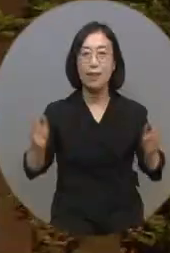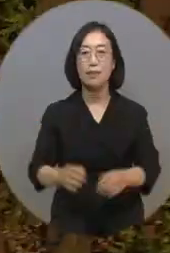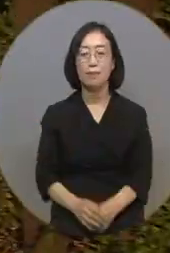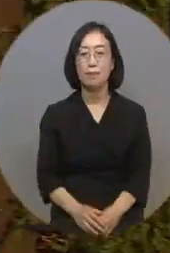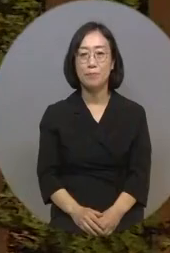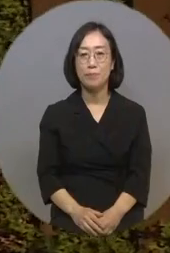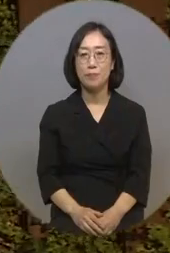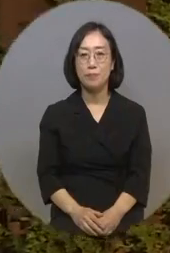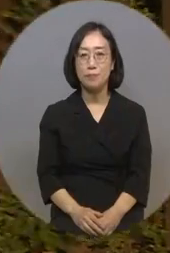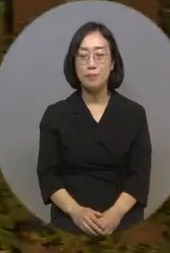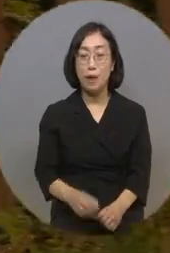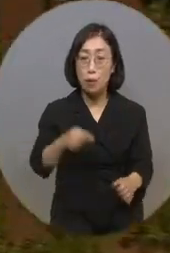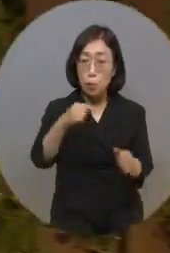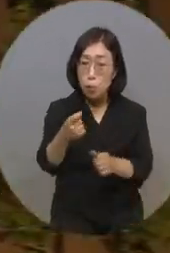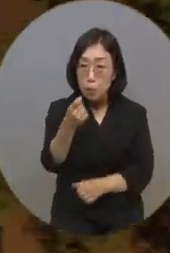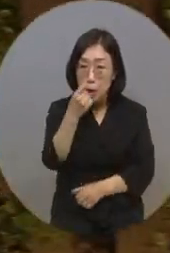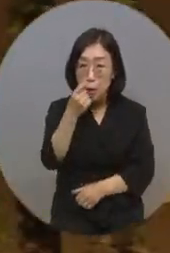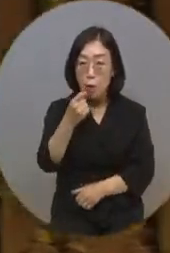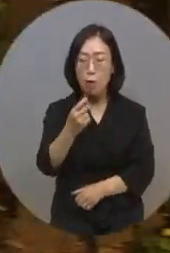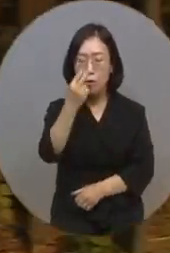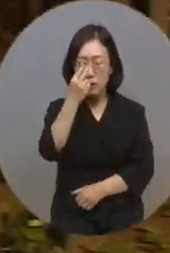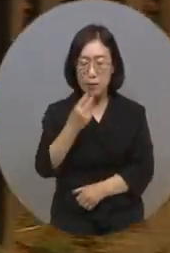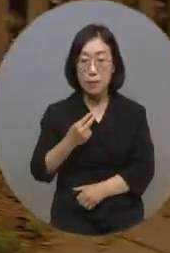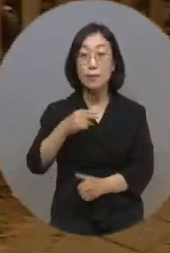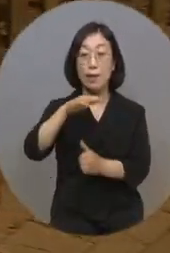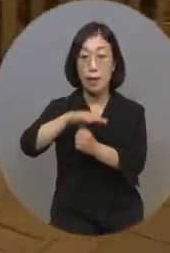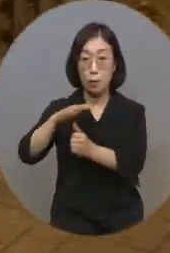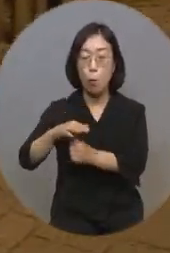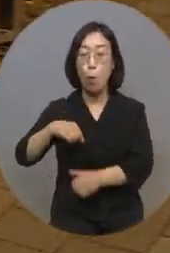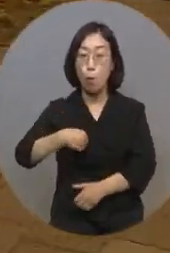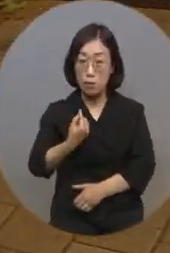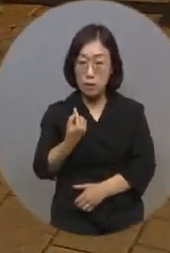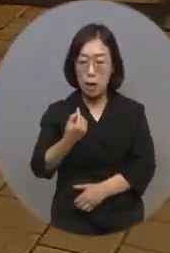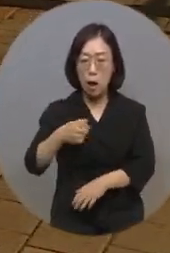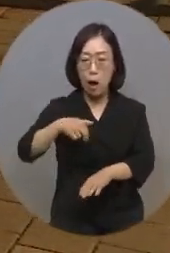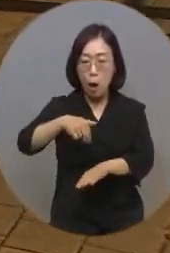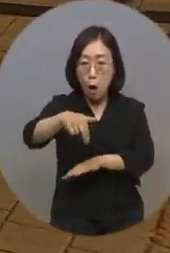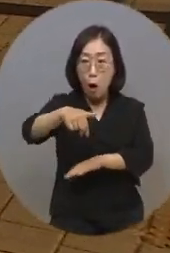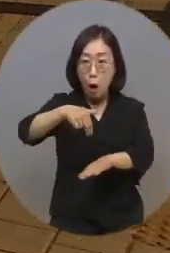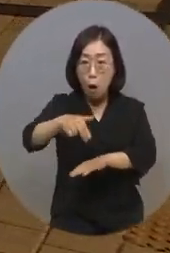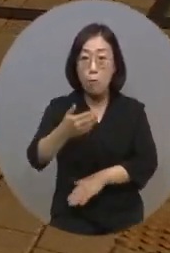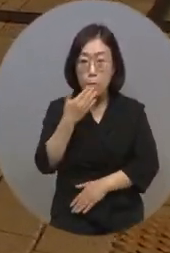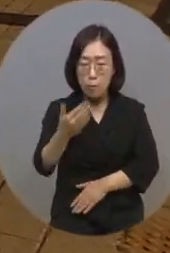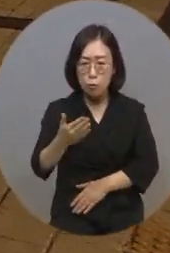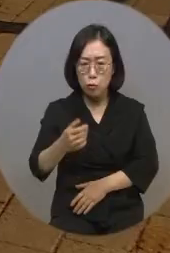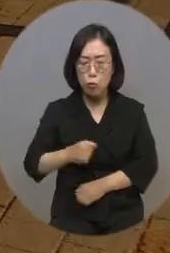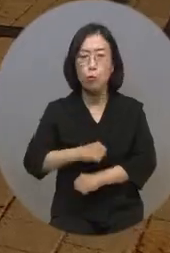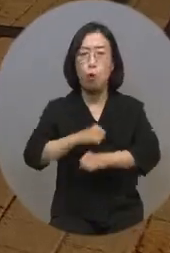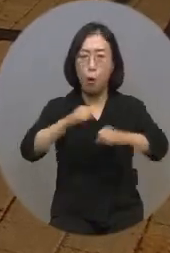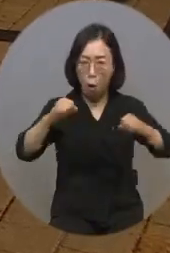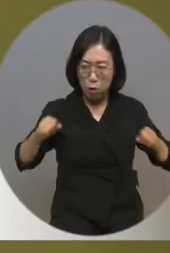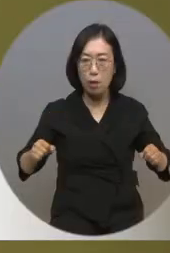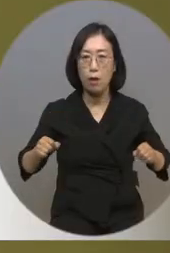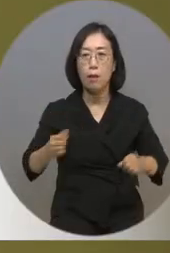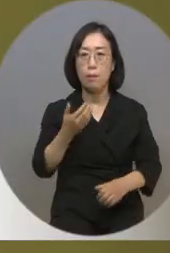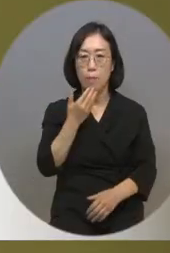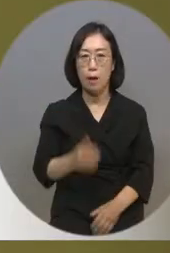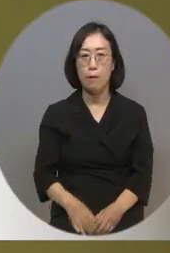네. 교육을 통해 시각장애 아동이 혼자 이동할 수 있는 활동 범위를 넓힐 수 있습니다.